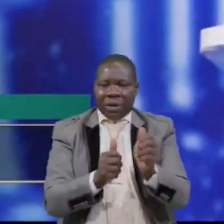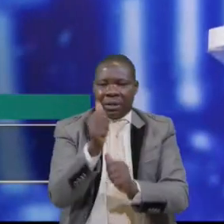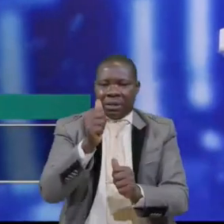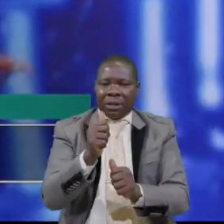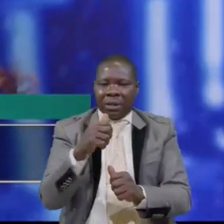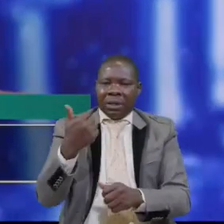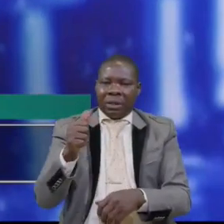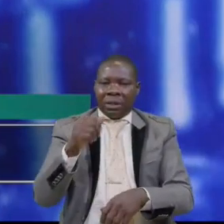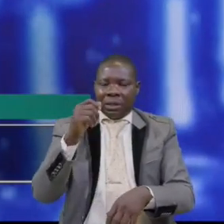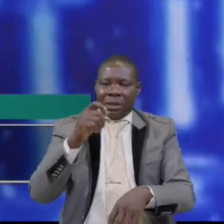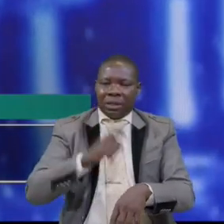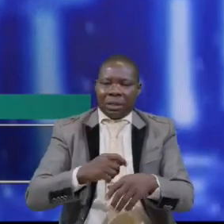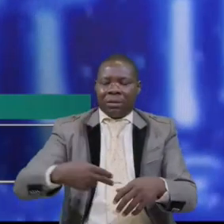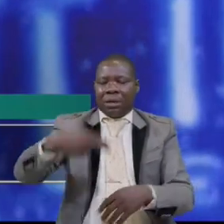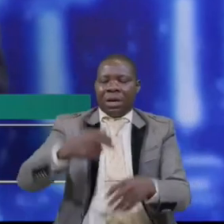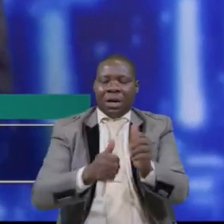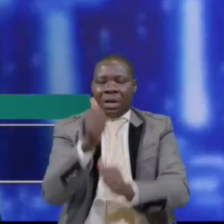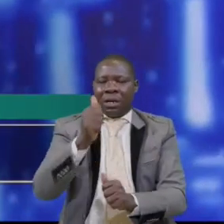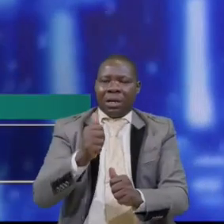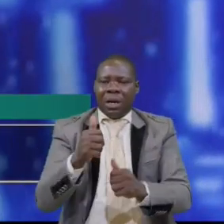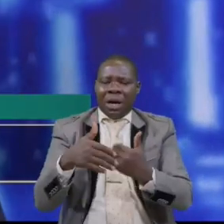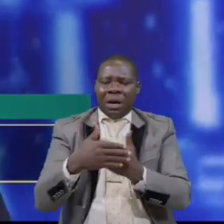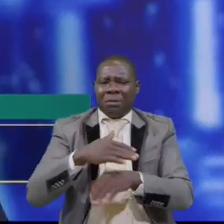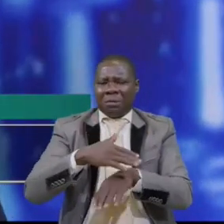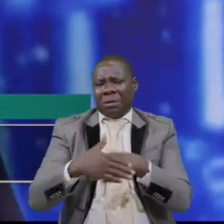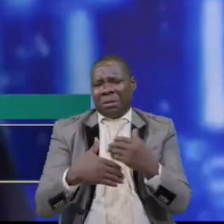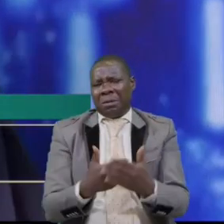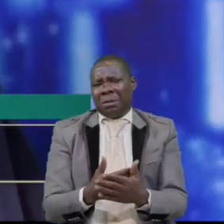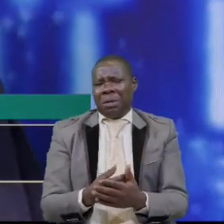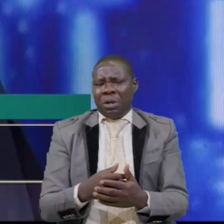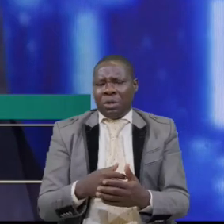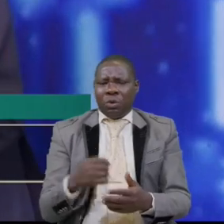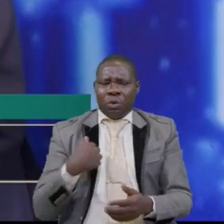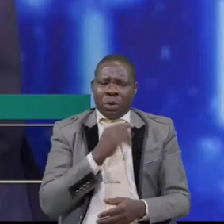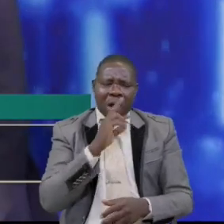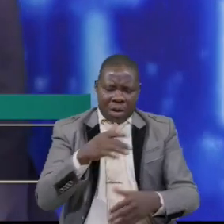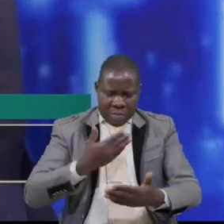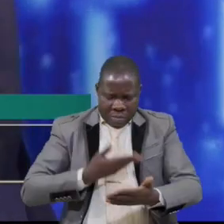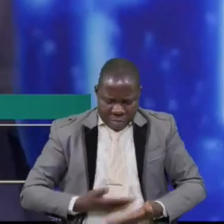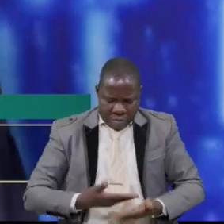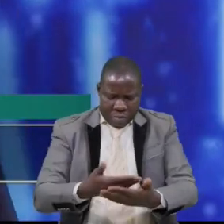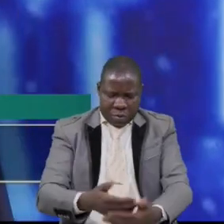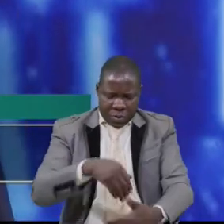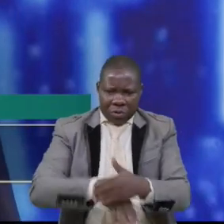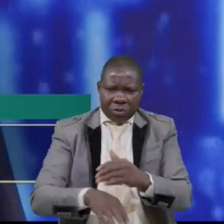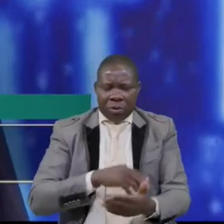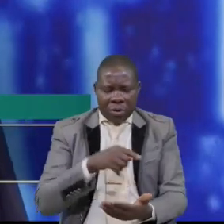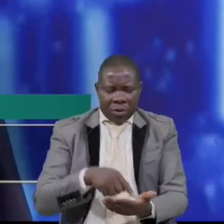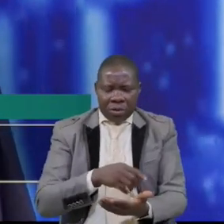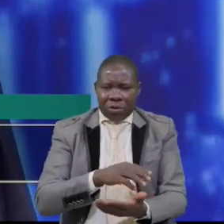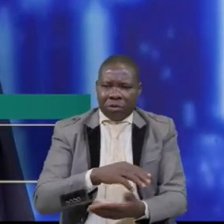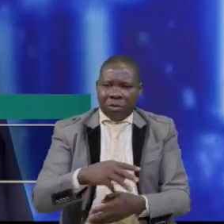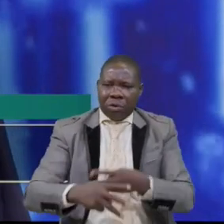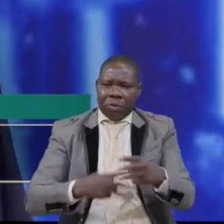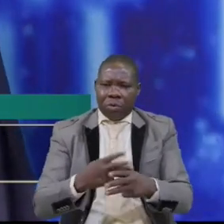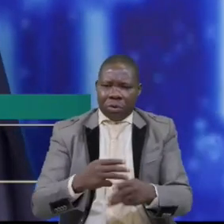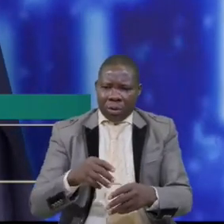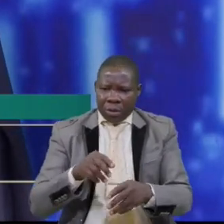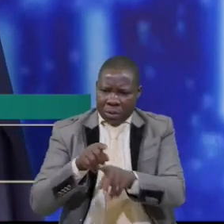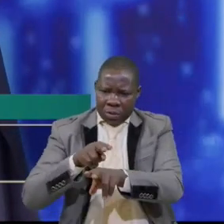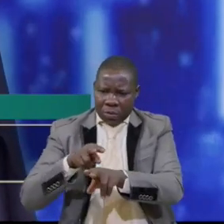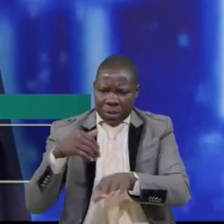10 fois plus élevé. Après tout, comme nous sommes venus dans ce monde, regardez nos tailles. On ne peut pas rester